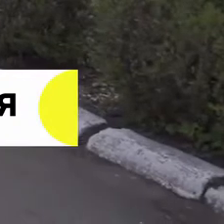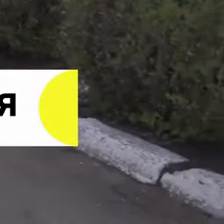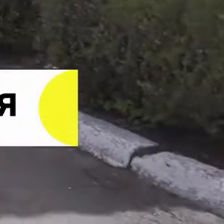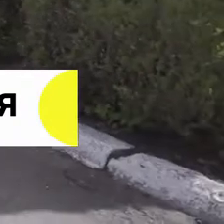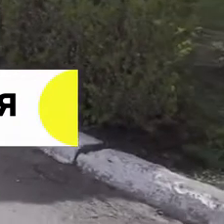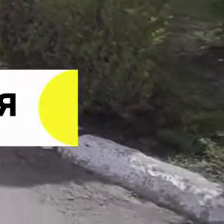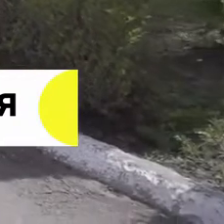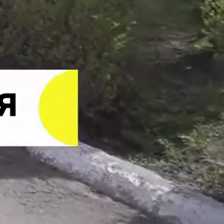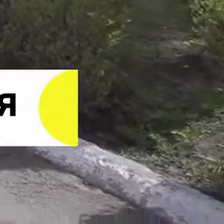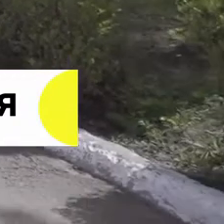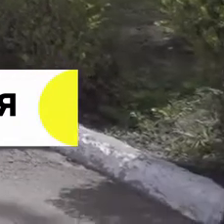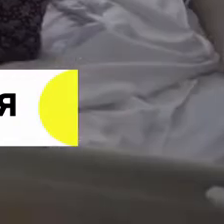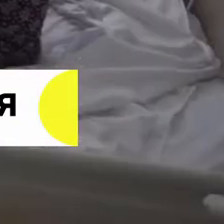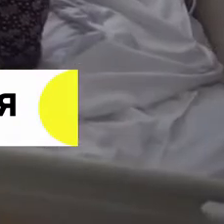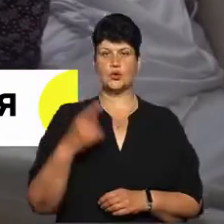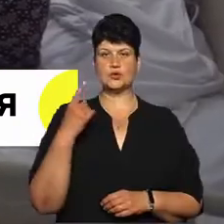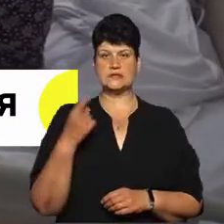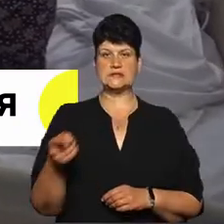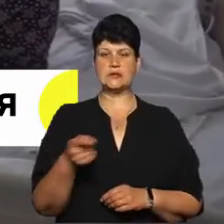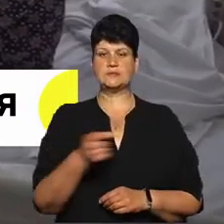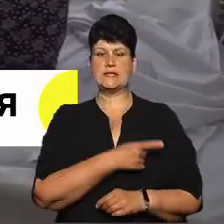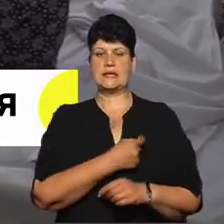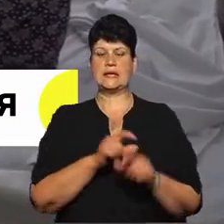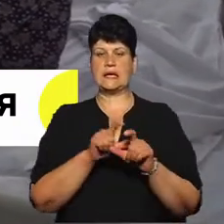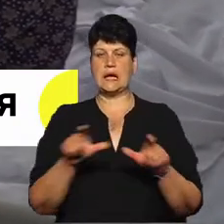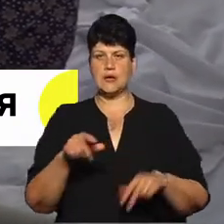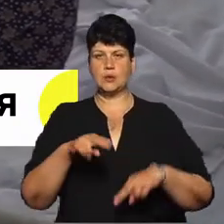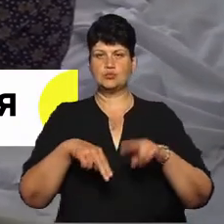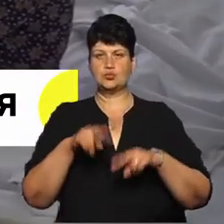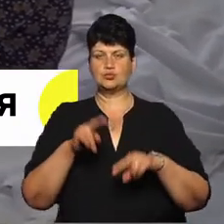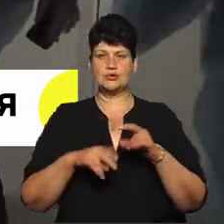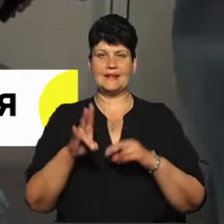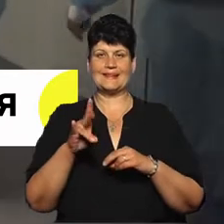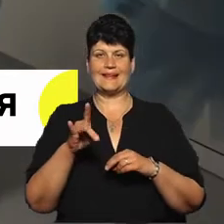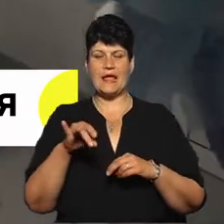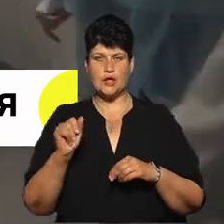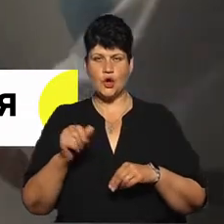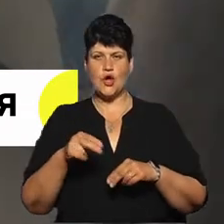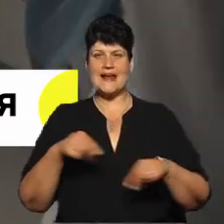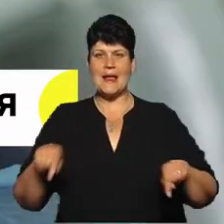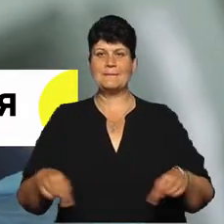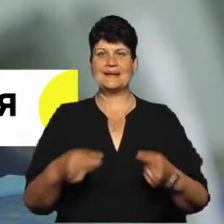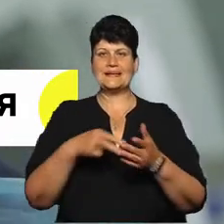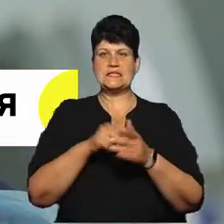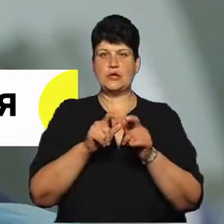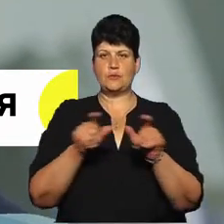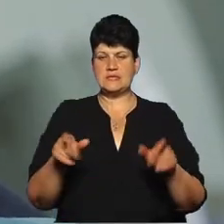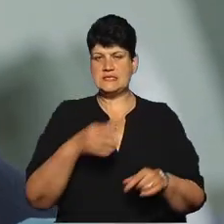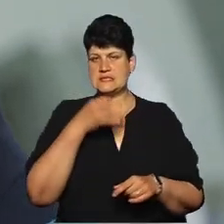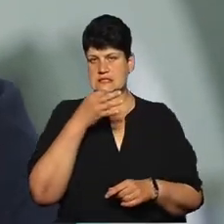на території однієї з тернопільських лікарень побудують нейрореабілітаційний комплекс. Про це під час візиту сказав Віктор